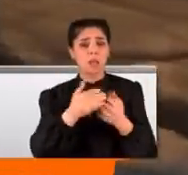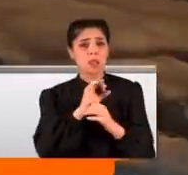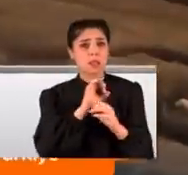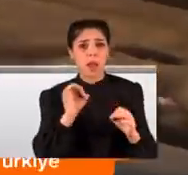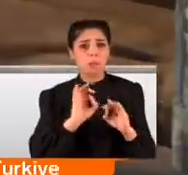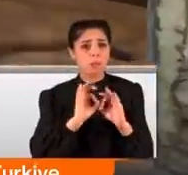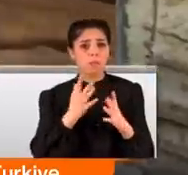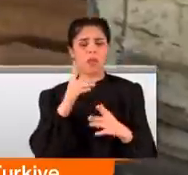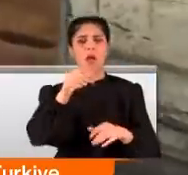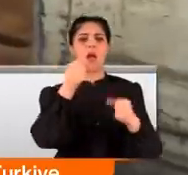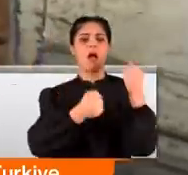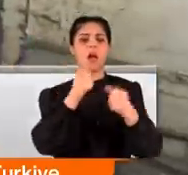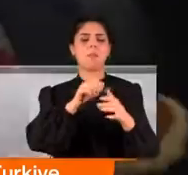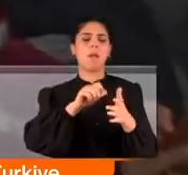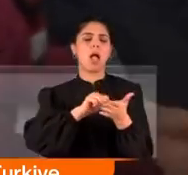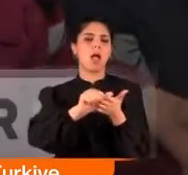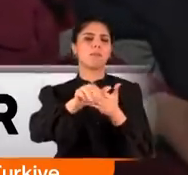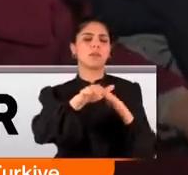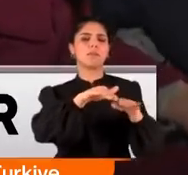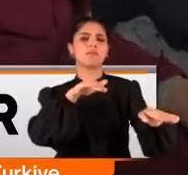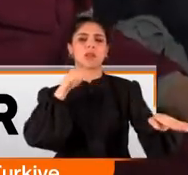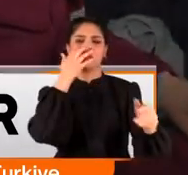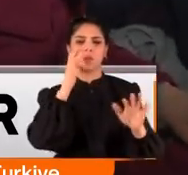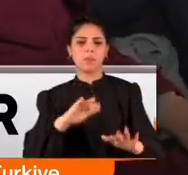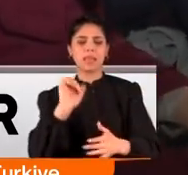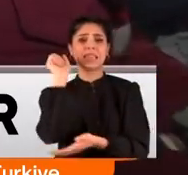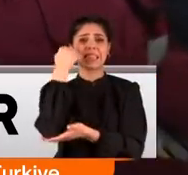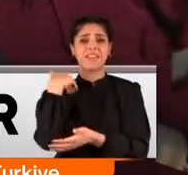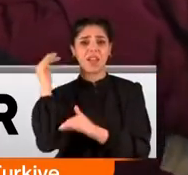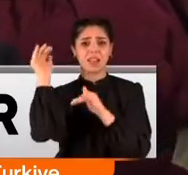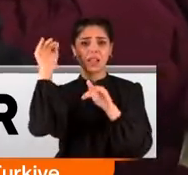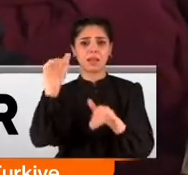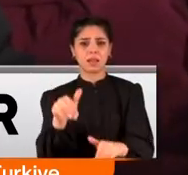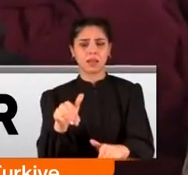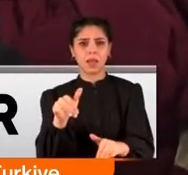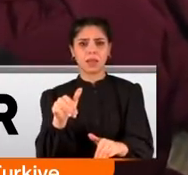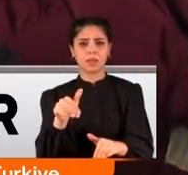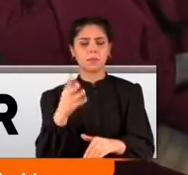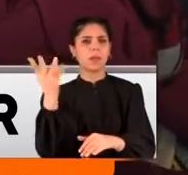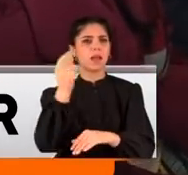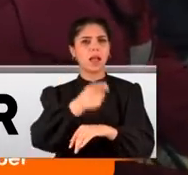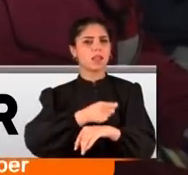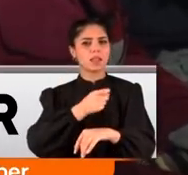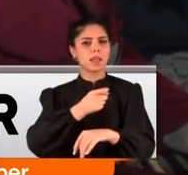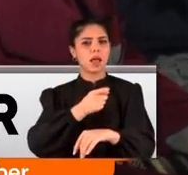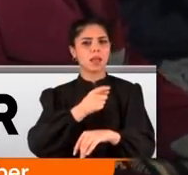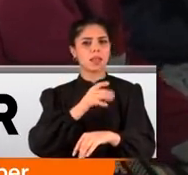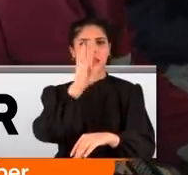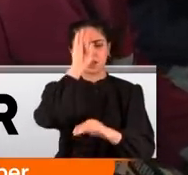araçlar kontak kapattı. Sivas'ta aradan geliyoruz. Kaç saatte geldiniz İstanbul'a? Hangi gün olduğunu